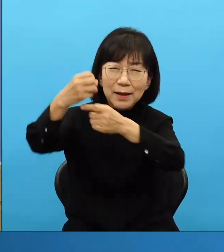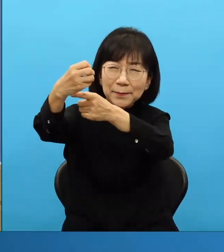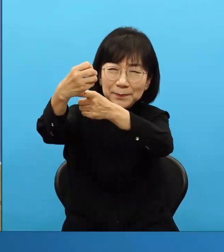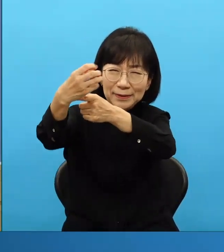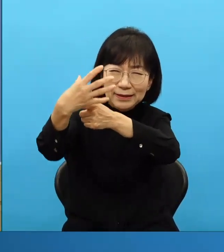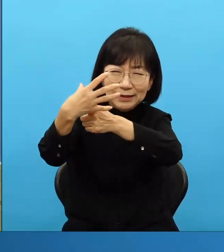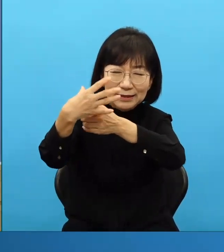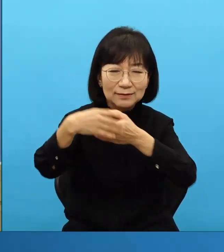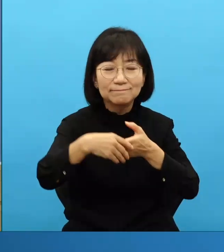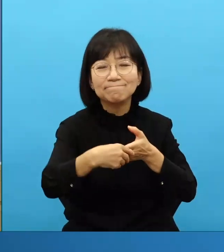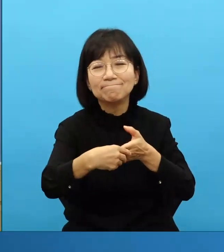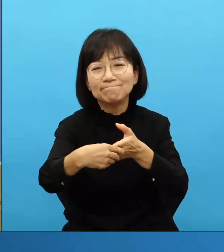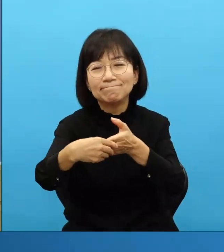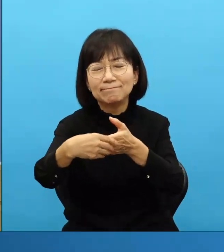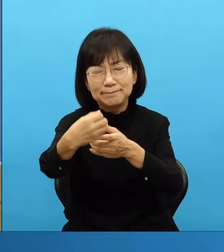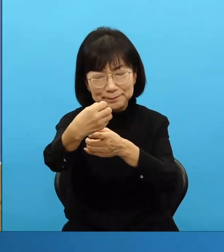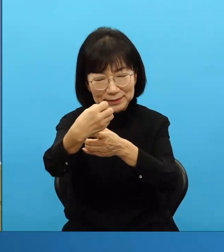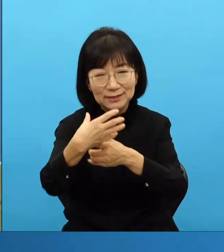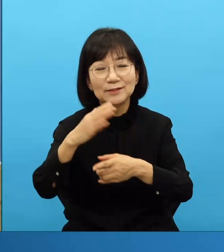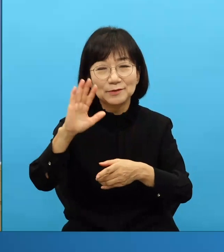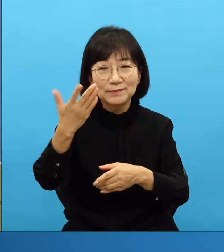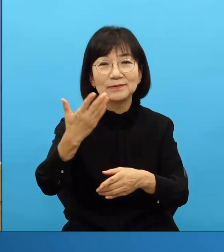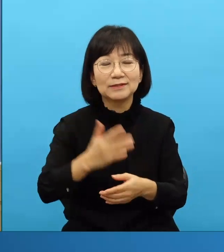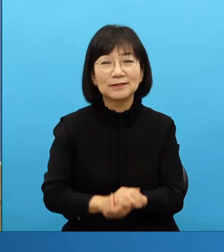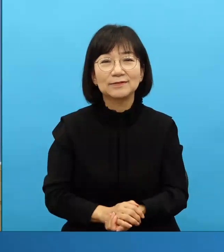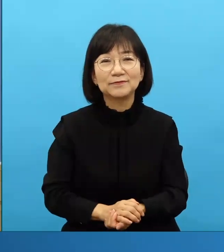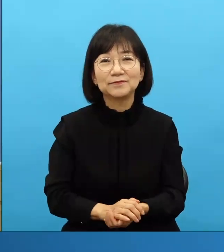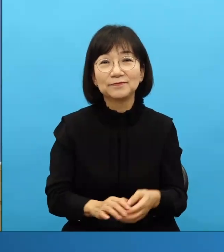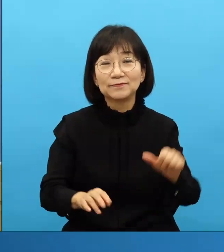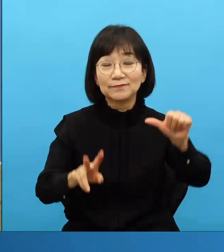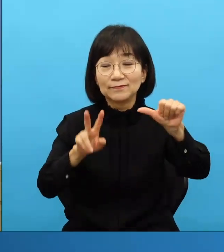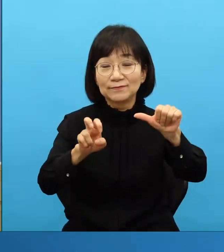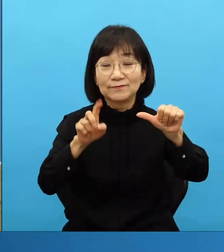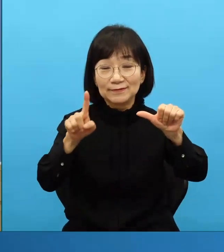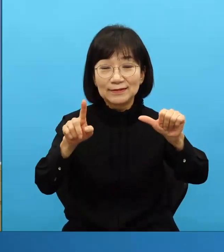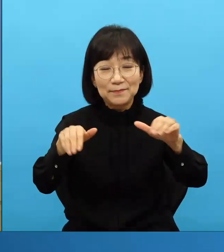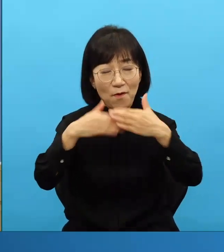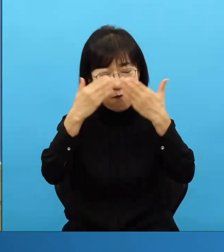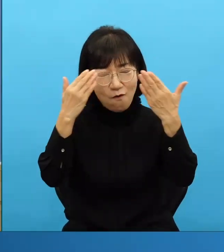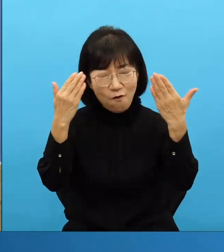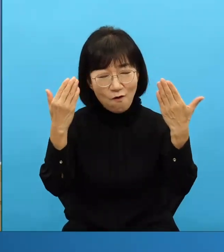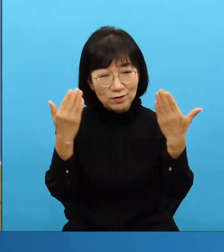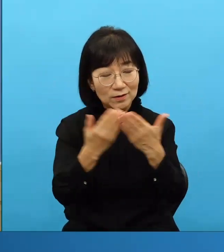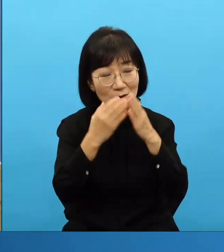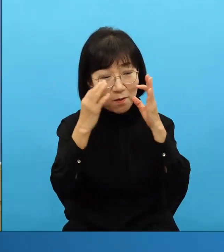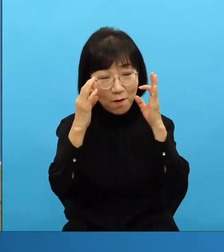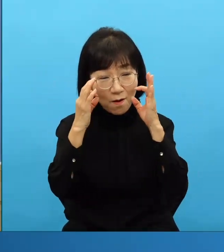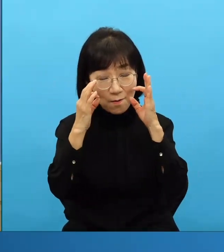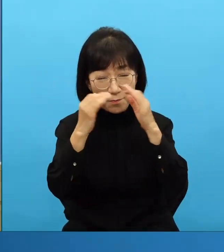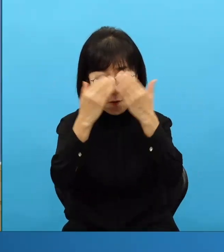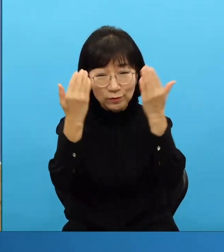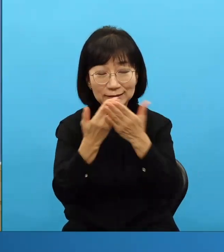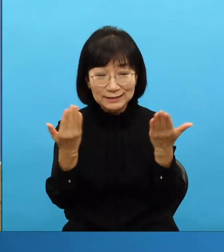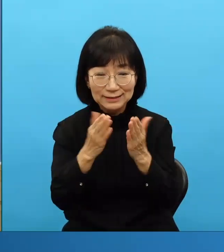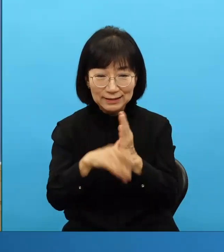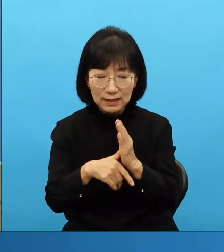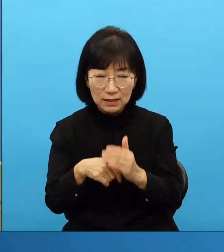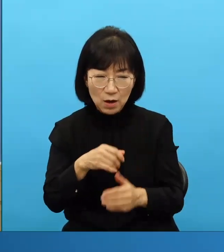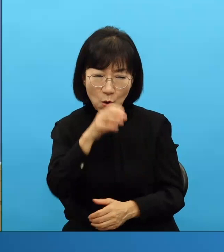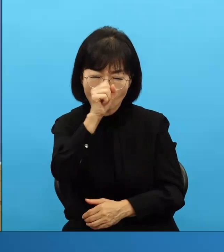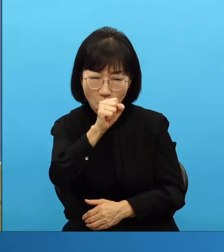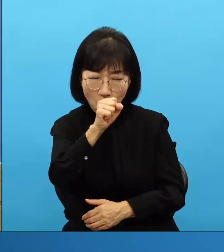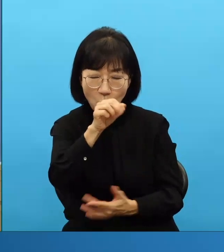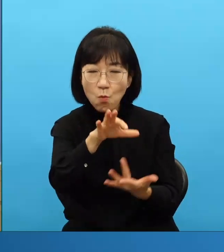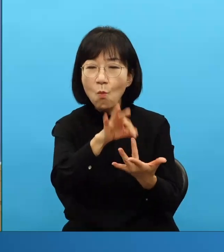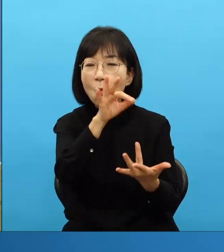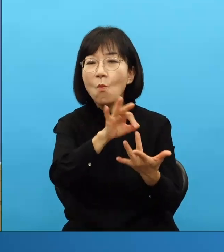light of my light and light of my path. 21절 보니까 범사에 헤아려 좋은 것을 취하고 21. 악은 어떤